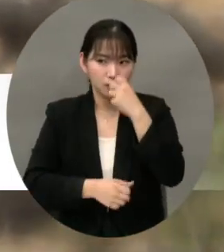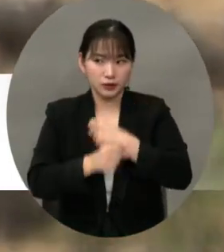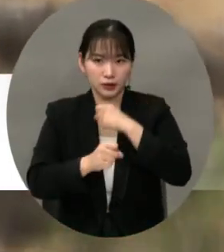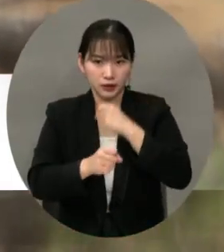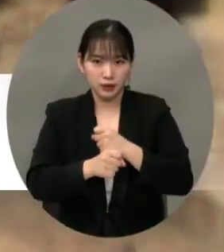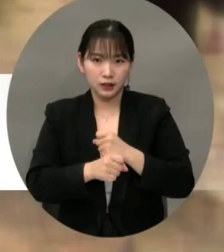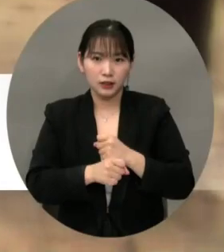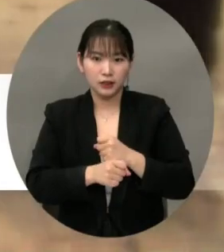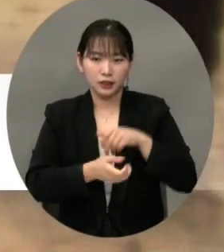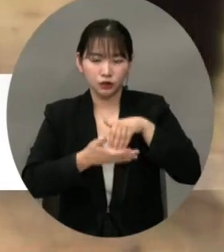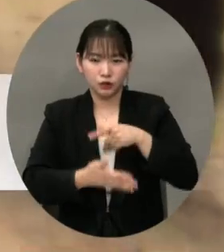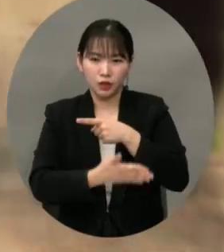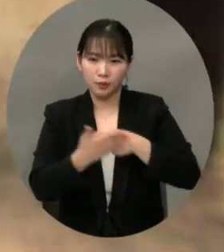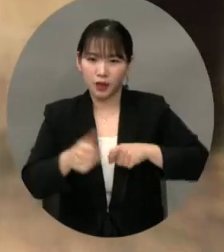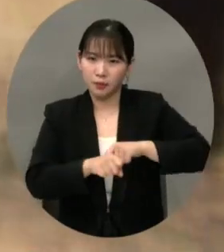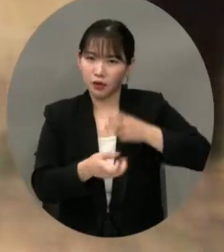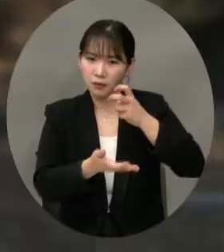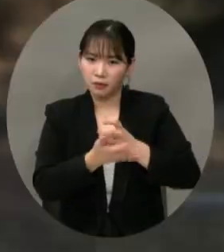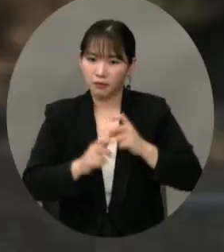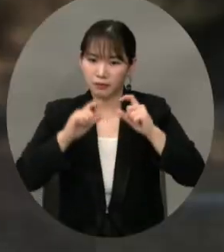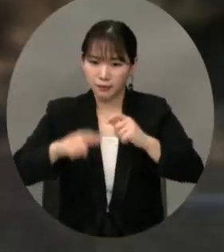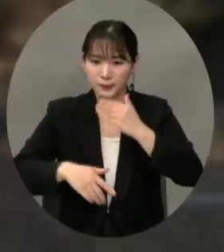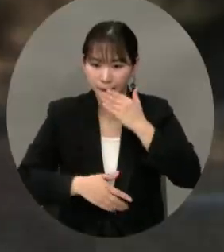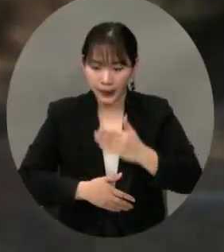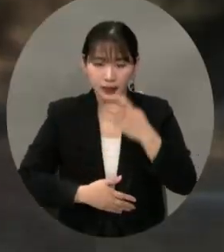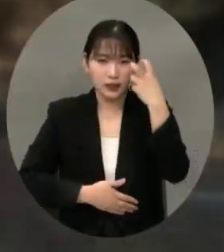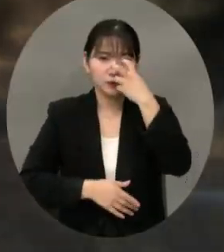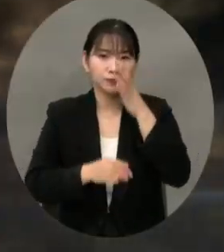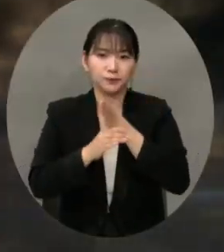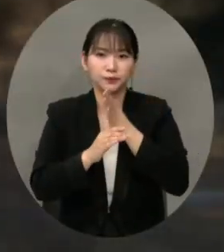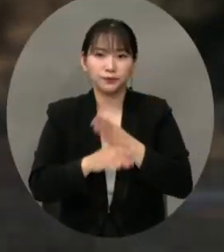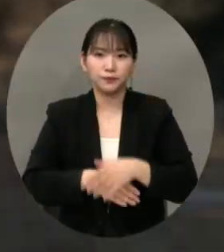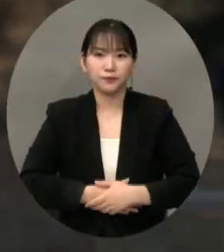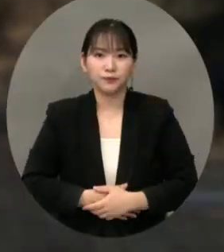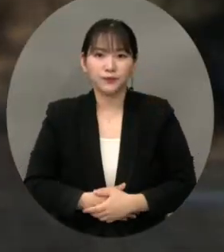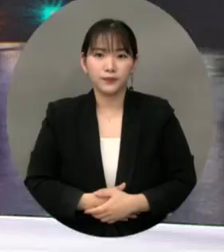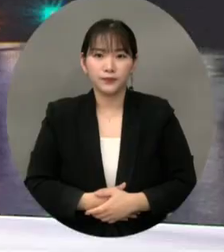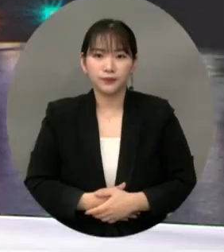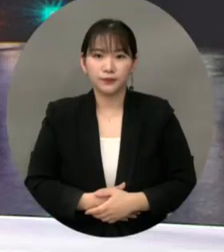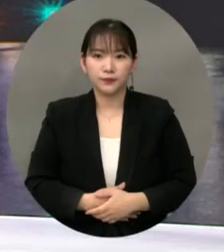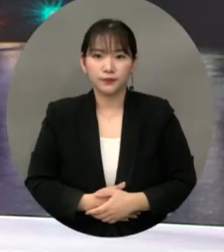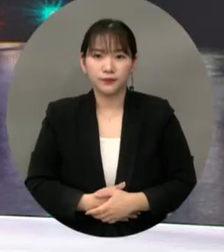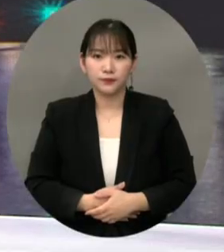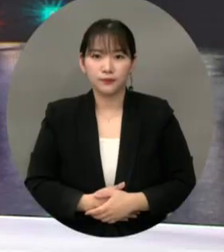한편 중대재해처벌법 적용 여부 등도 검토하고 있습니다.